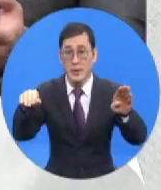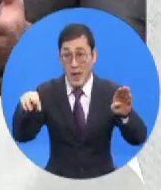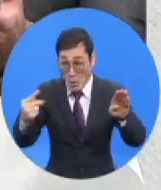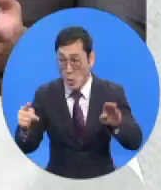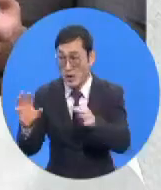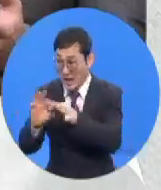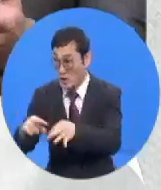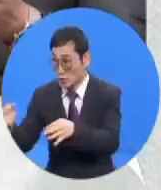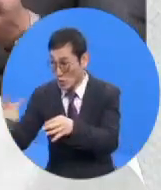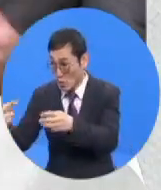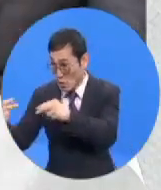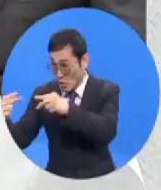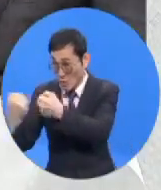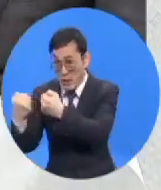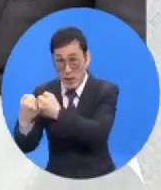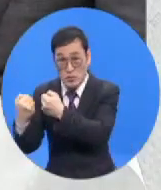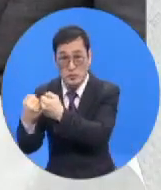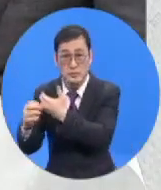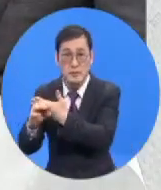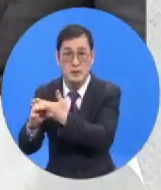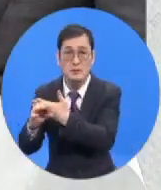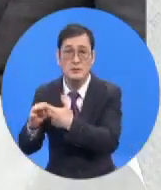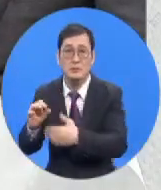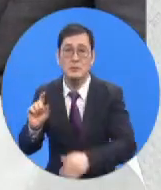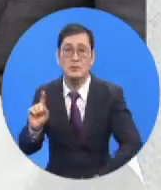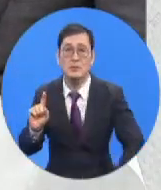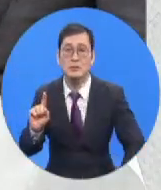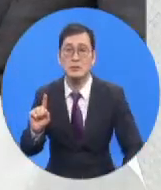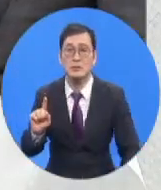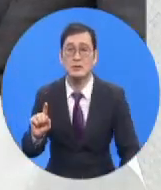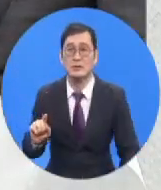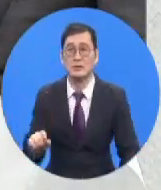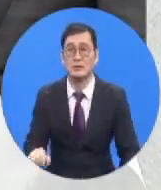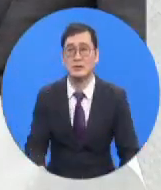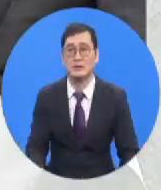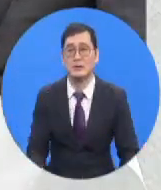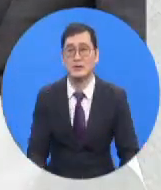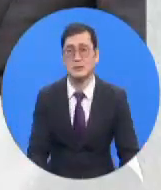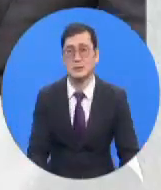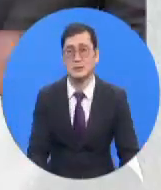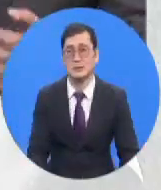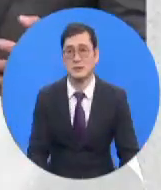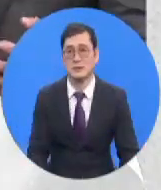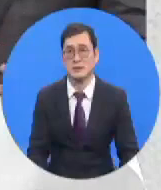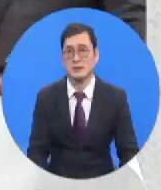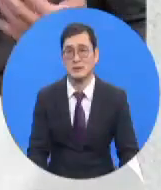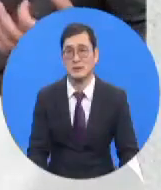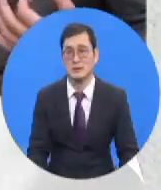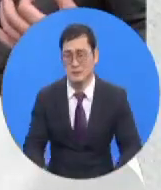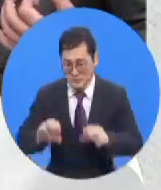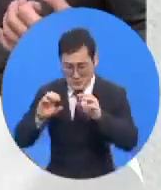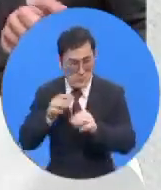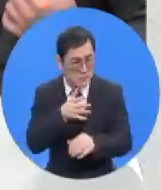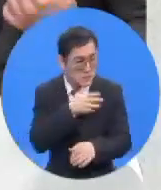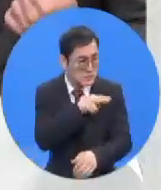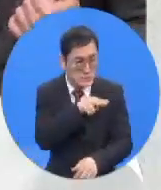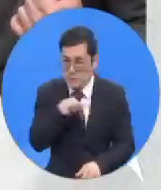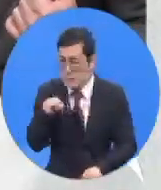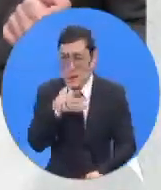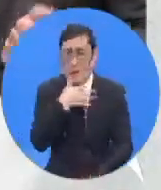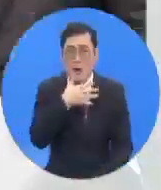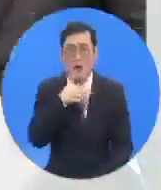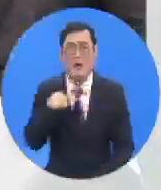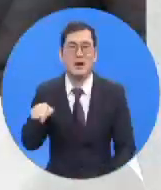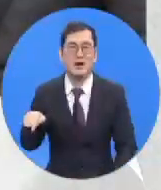있으면은 되게 아까 김영우 의원이 말했던 것처럼 그런 압박을 받을 가능성은 높죠. 그 압박이 이제 누구한테 가느냐. 보통